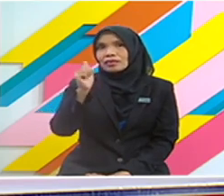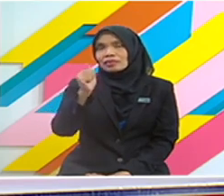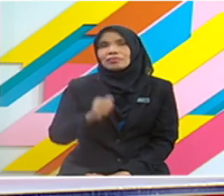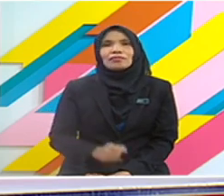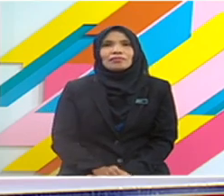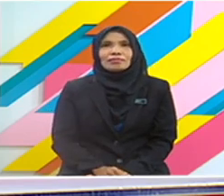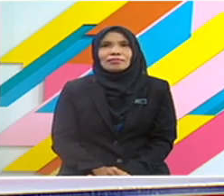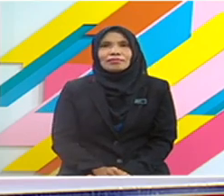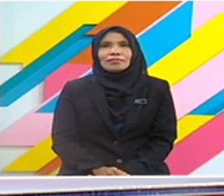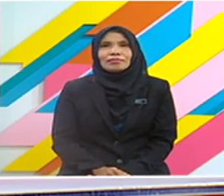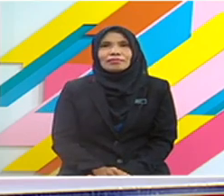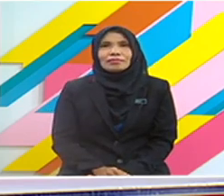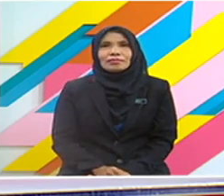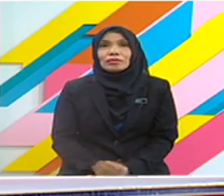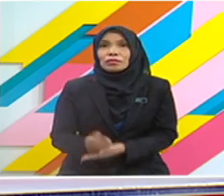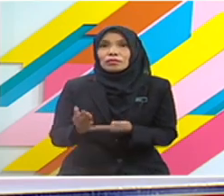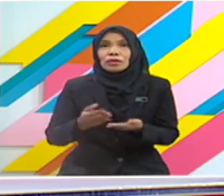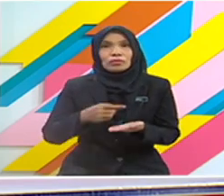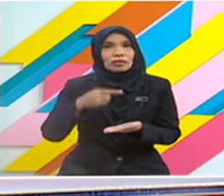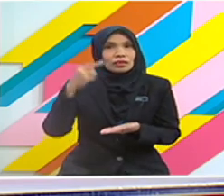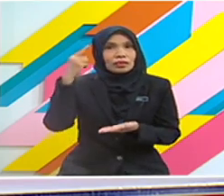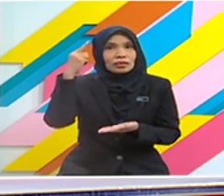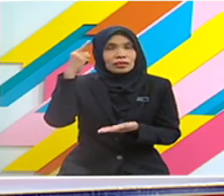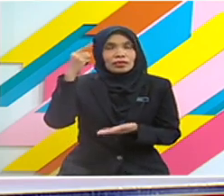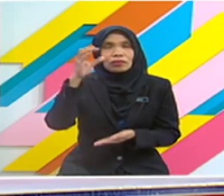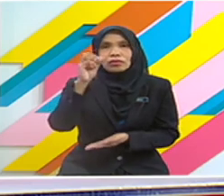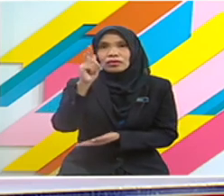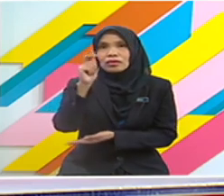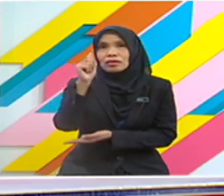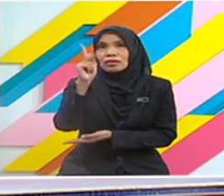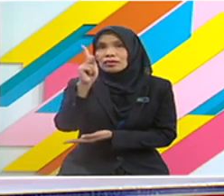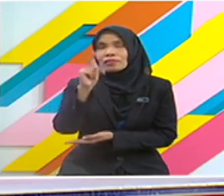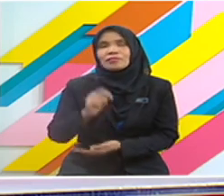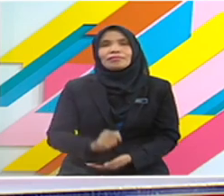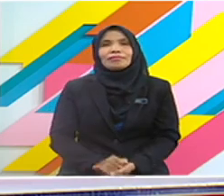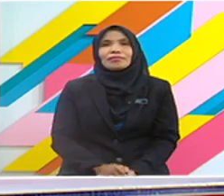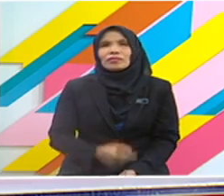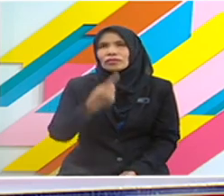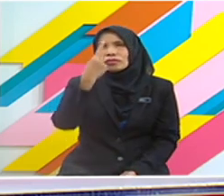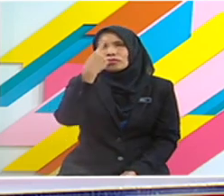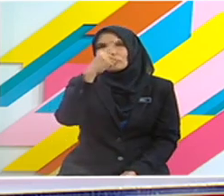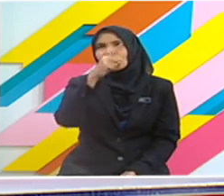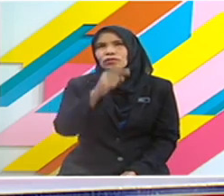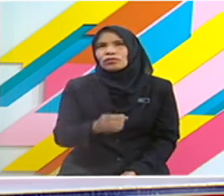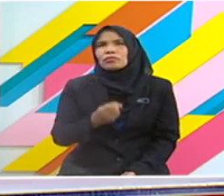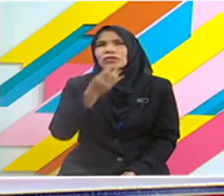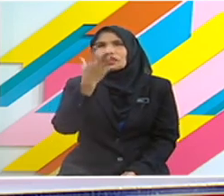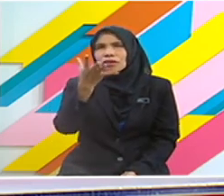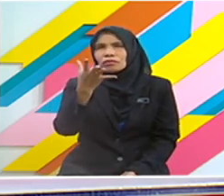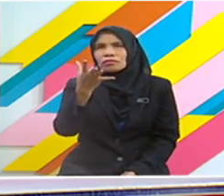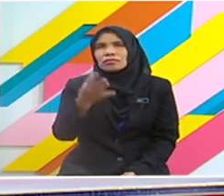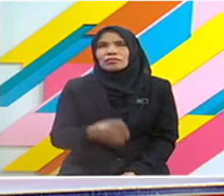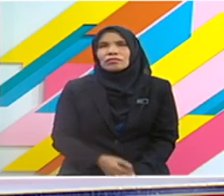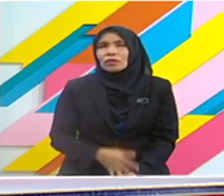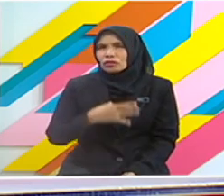dan otak akan mentafsir sama ada bau itu kita suka, menyenangkan ataupun tidak, tidak menyenangkan. Bau ada dua